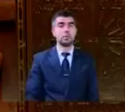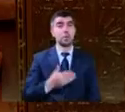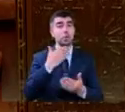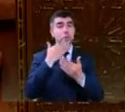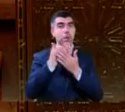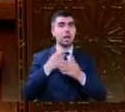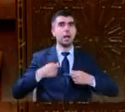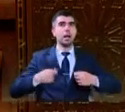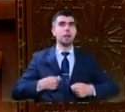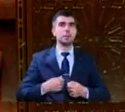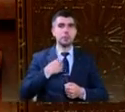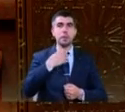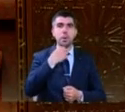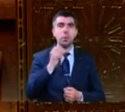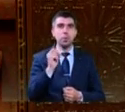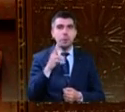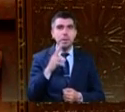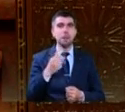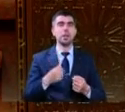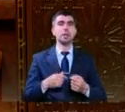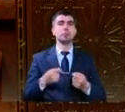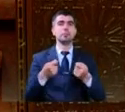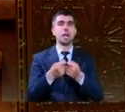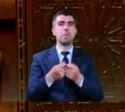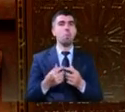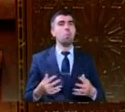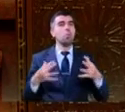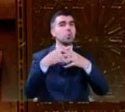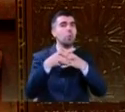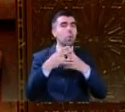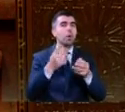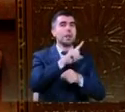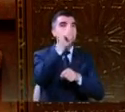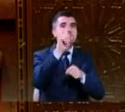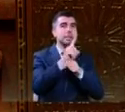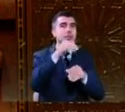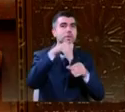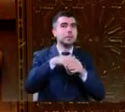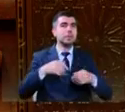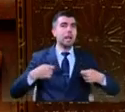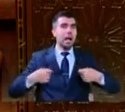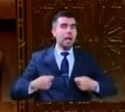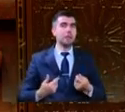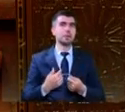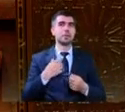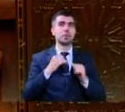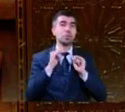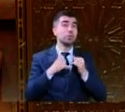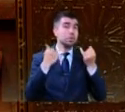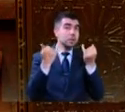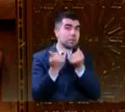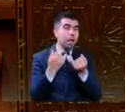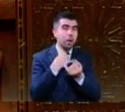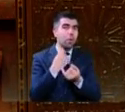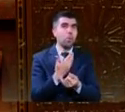لا بالفعل تكلمتي على الإجماع ديال الفاعلين والمنتخبين المحليين والإقليميين والجهويين، ونحن أيضا في الحكومة في إطار